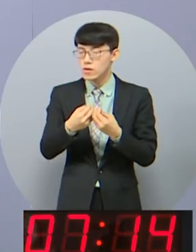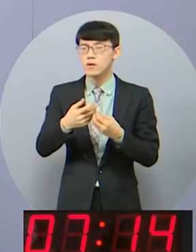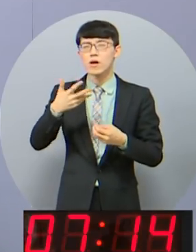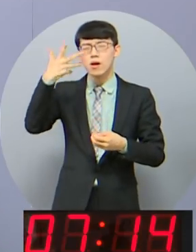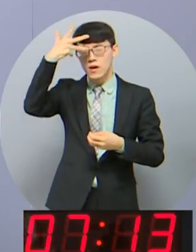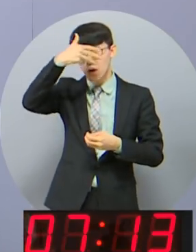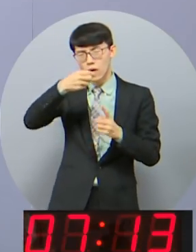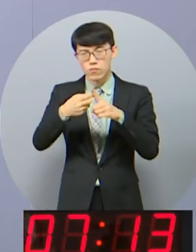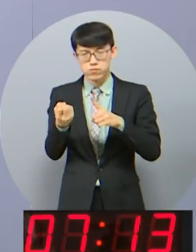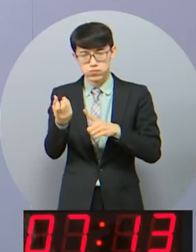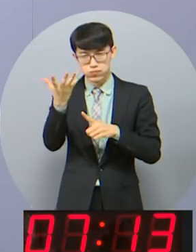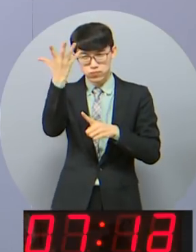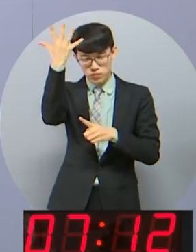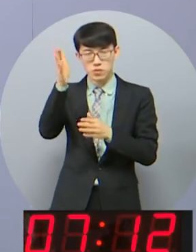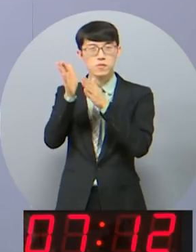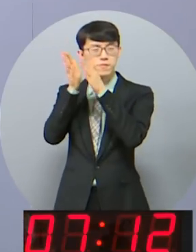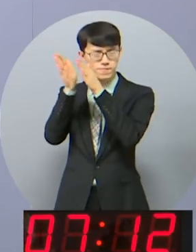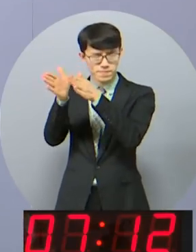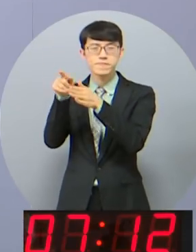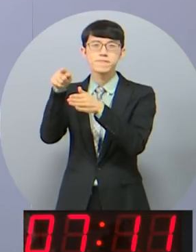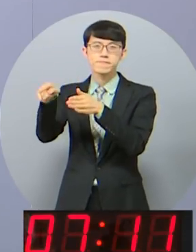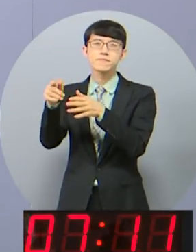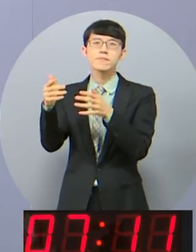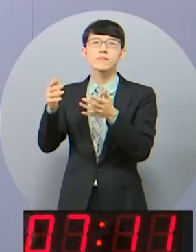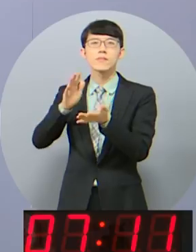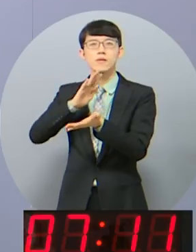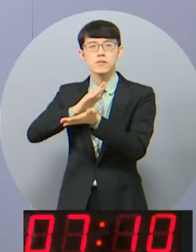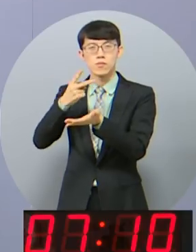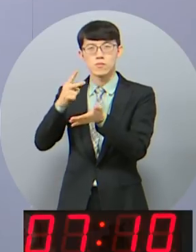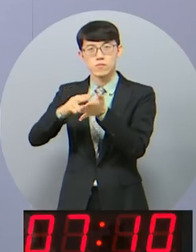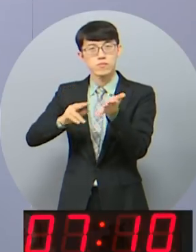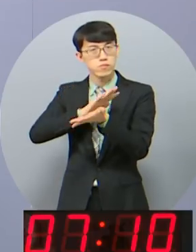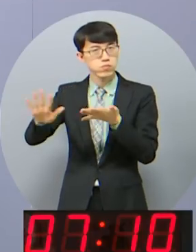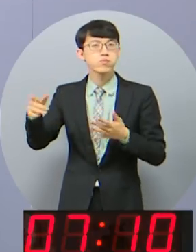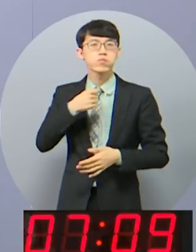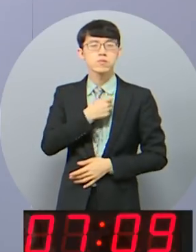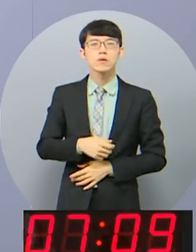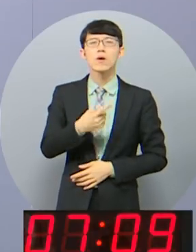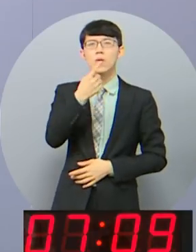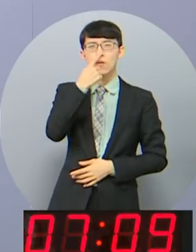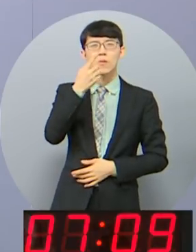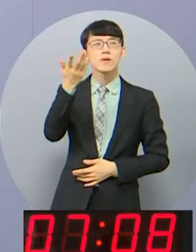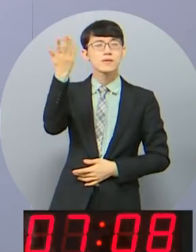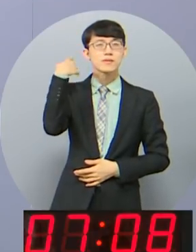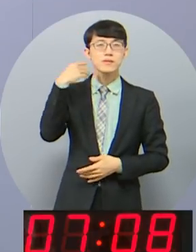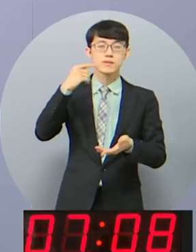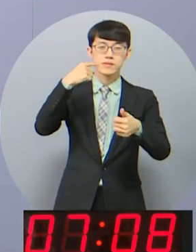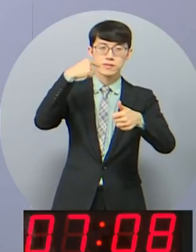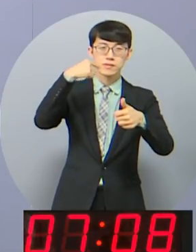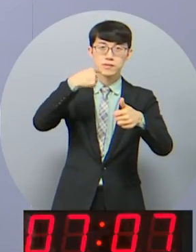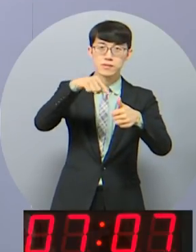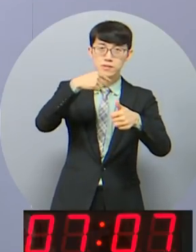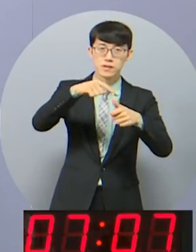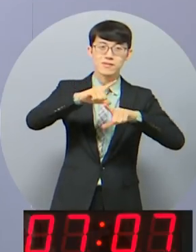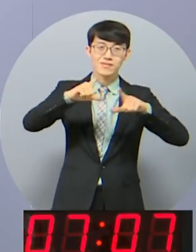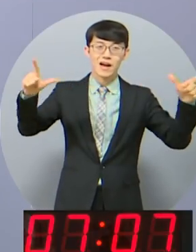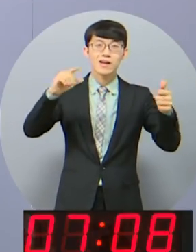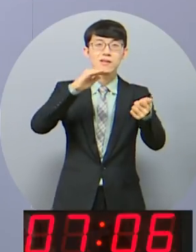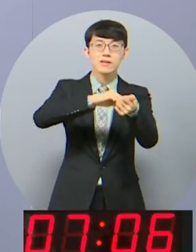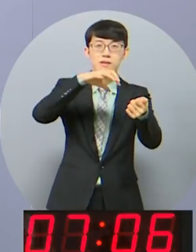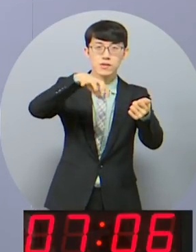题与处理。多年实际参与大型教学医院、中央卫福